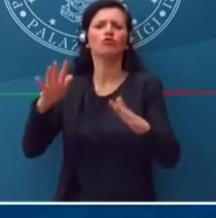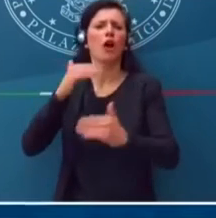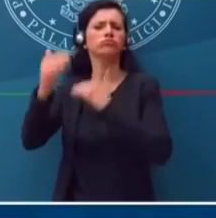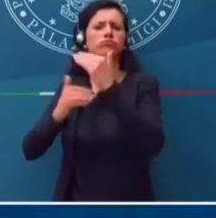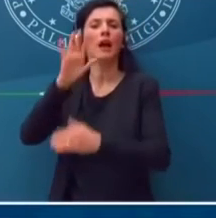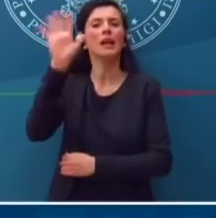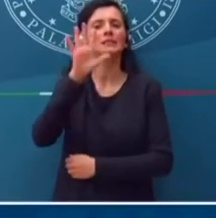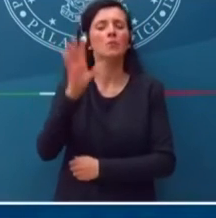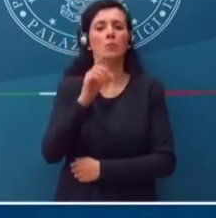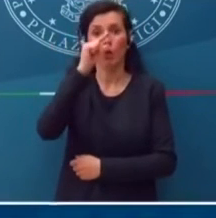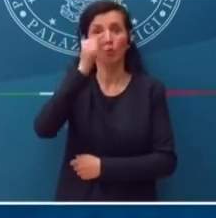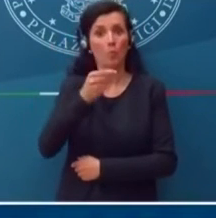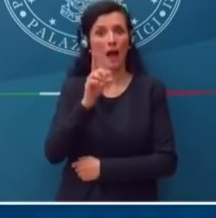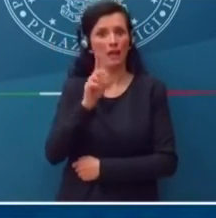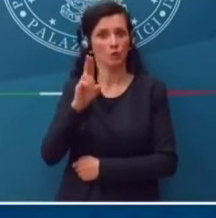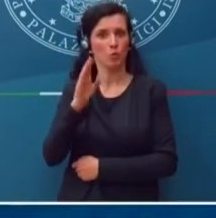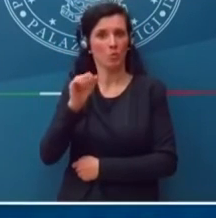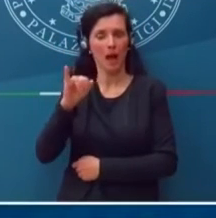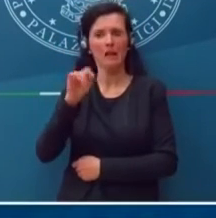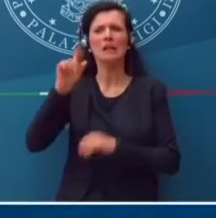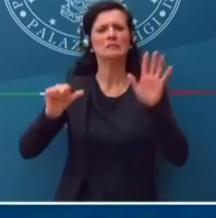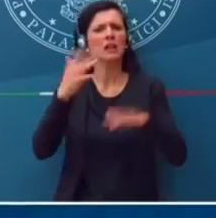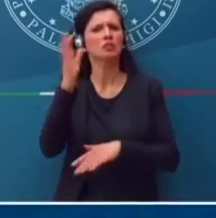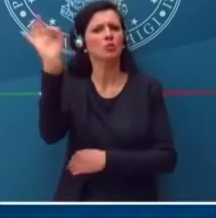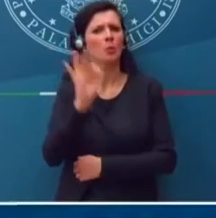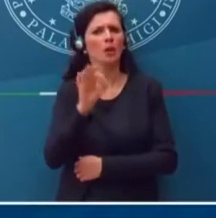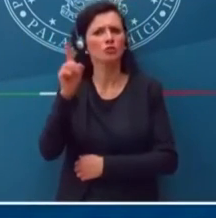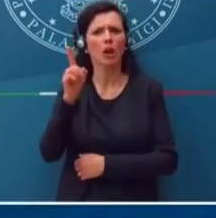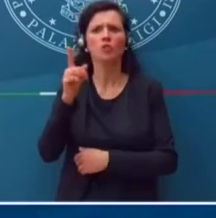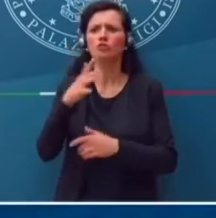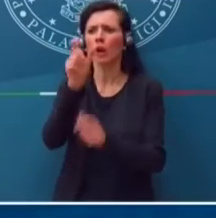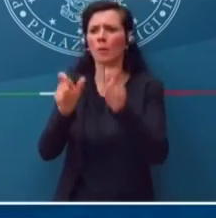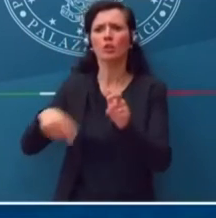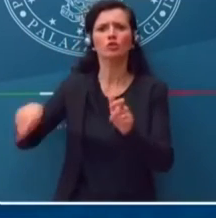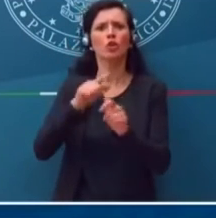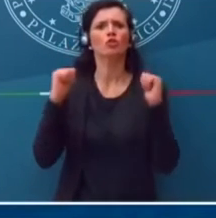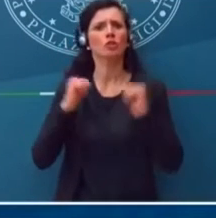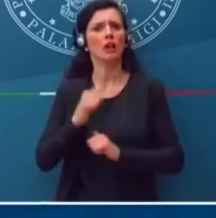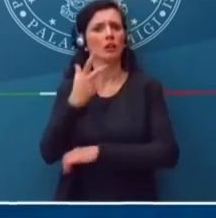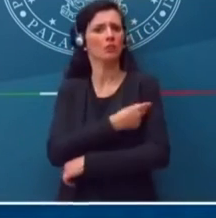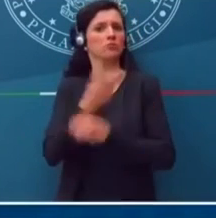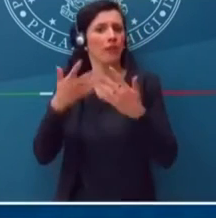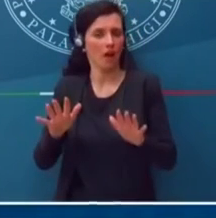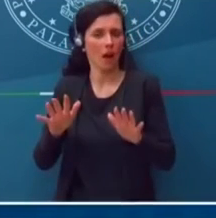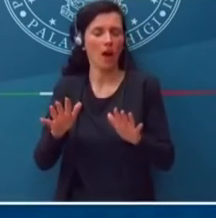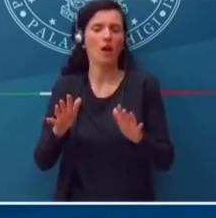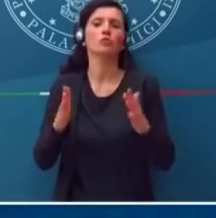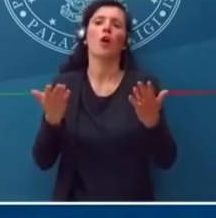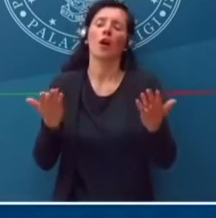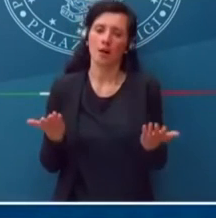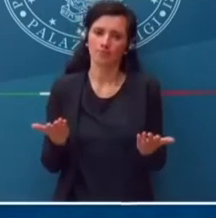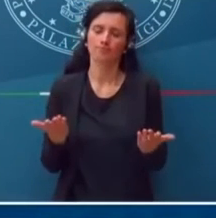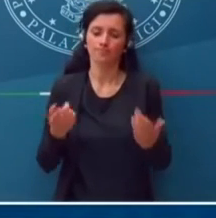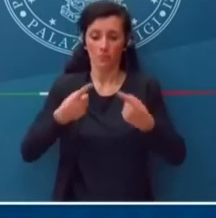Dubai per esempio, dove il grado di copertura è circa il 65% di tutti i cittadini. Ora, di fatto